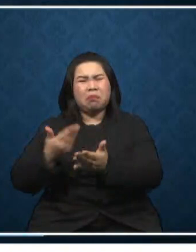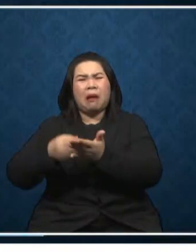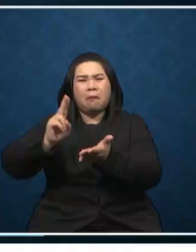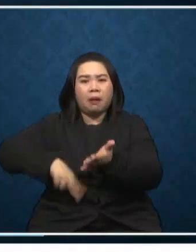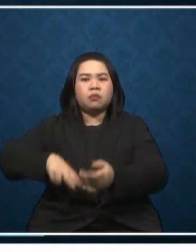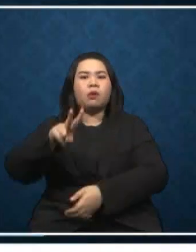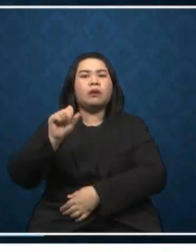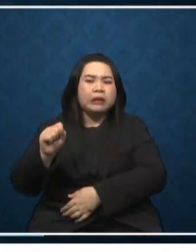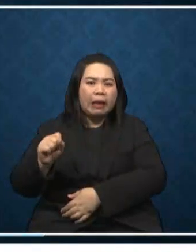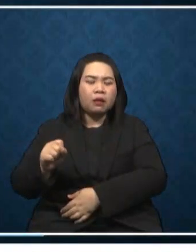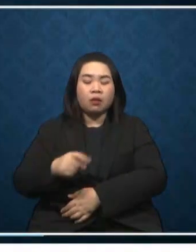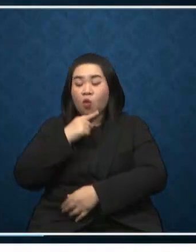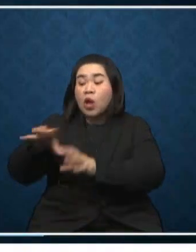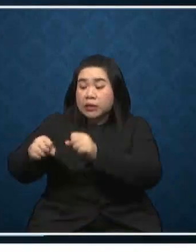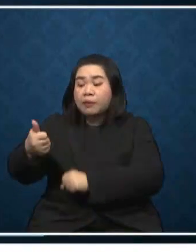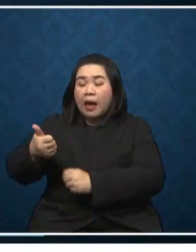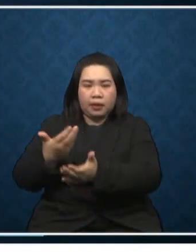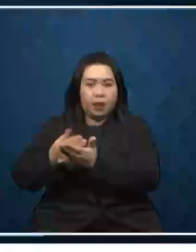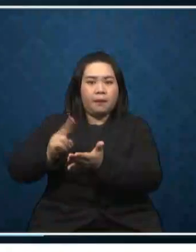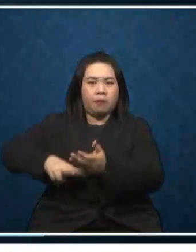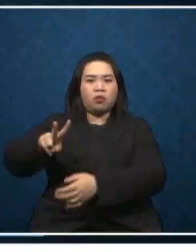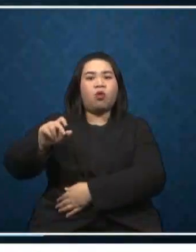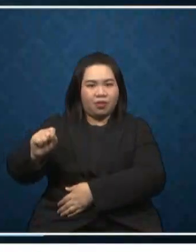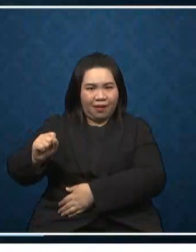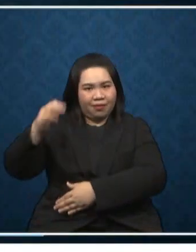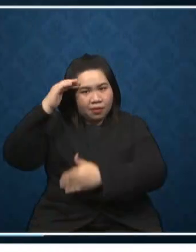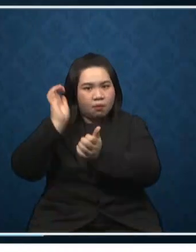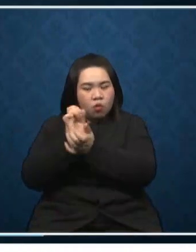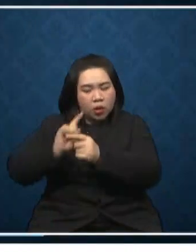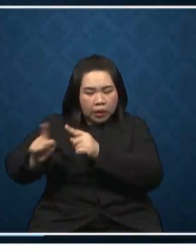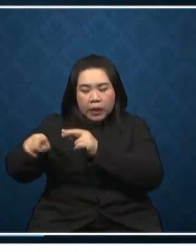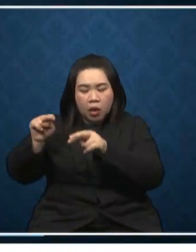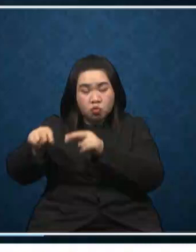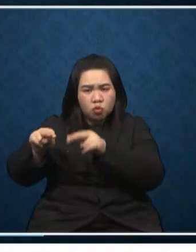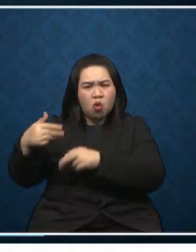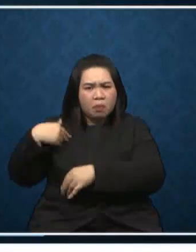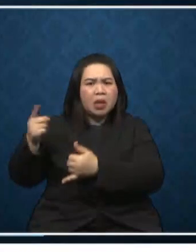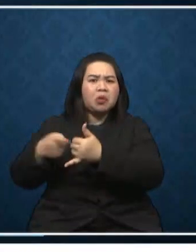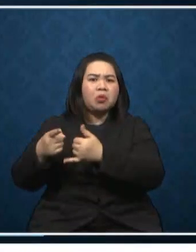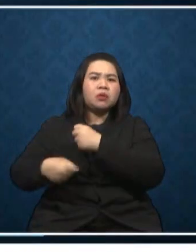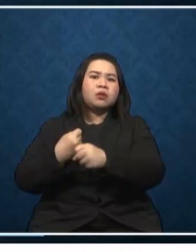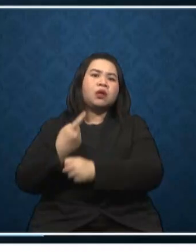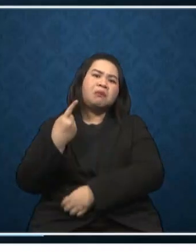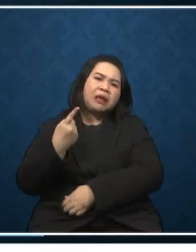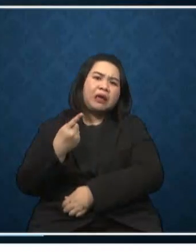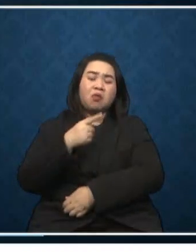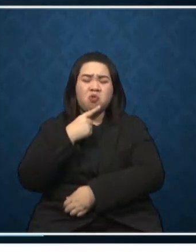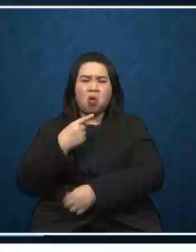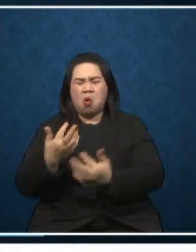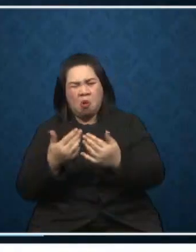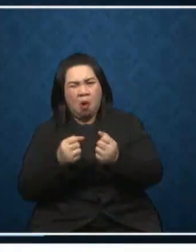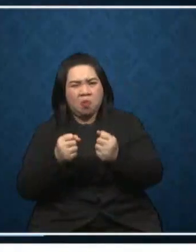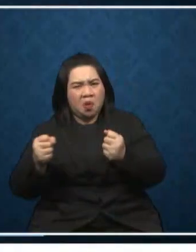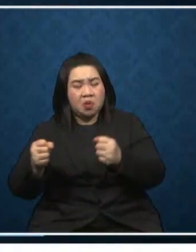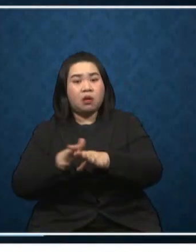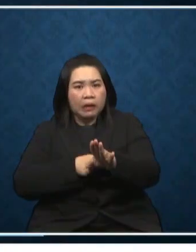2 แนบาท ถ้าจับได้ ชัดเจน ฝายบการสบสวนำรวจเข้ามาลงทวดมียุความจิ 1 ปี ถ้าื้อได้ 1 ปี พ้นเวล